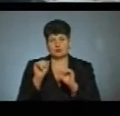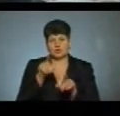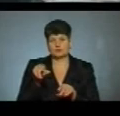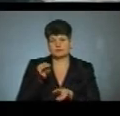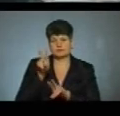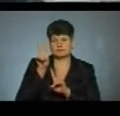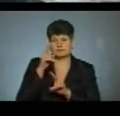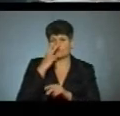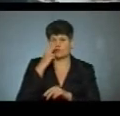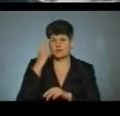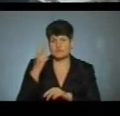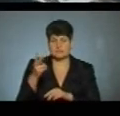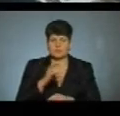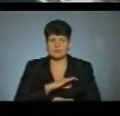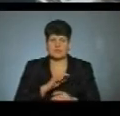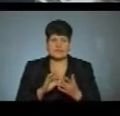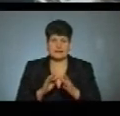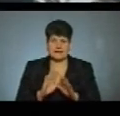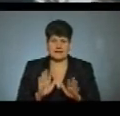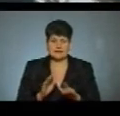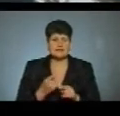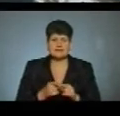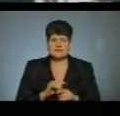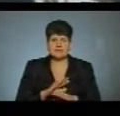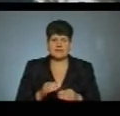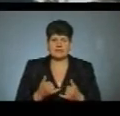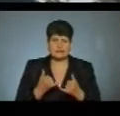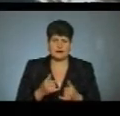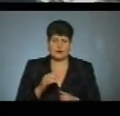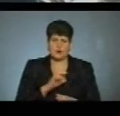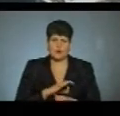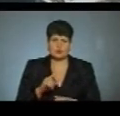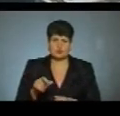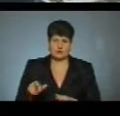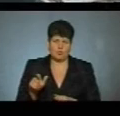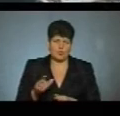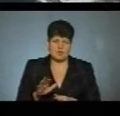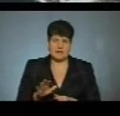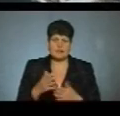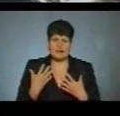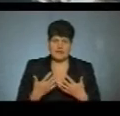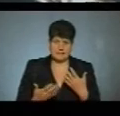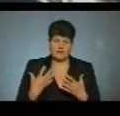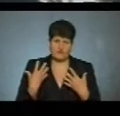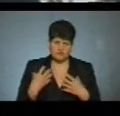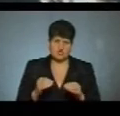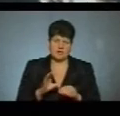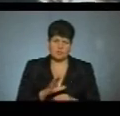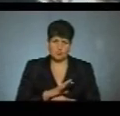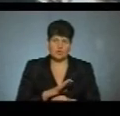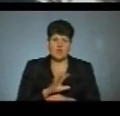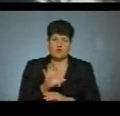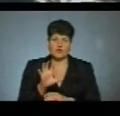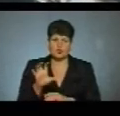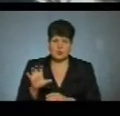подивитися користувачі інтернету. Це не для користувачів людей, які на вулиці, але вже були